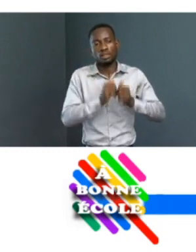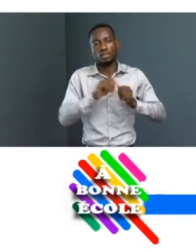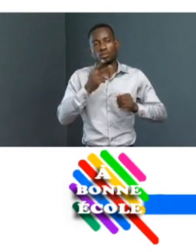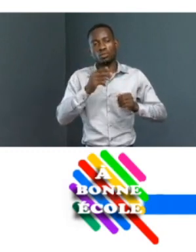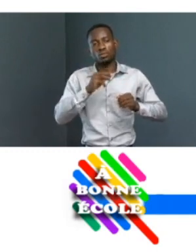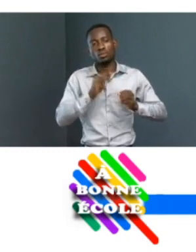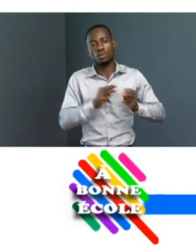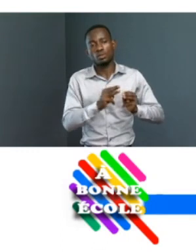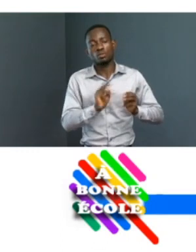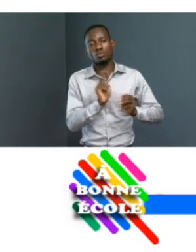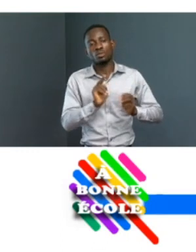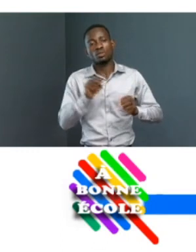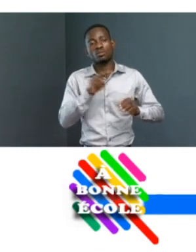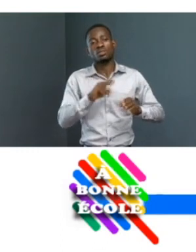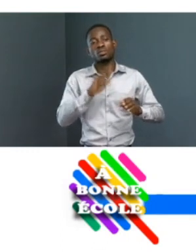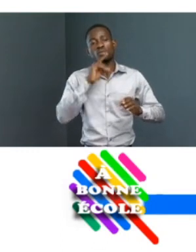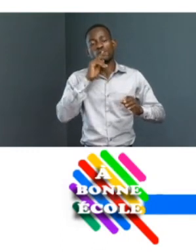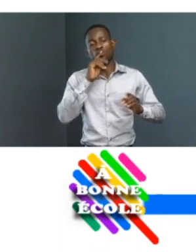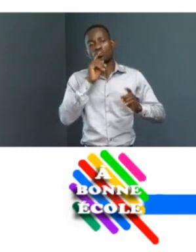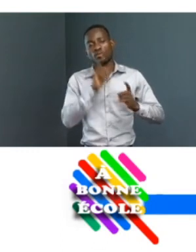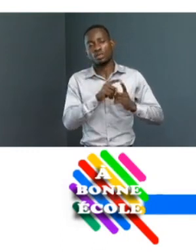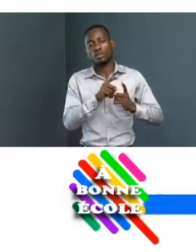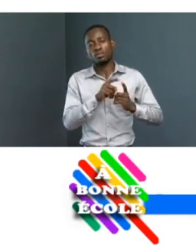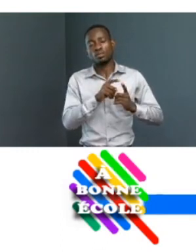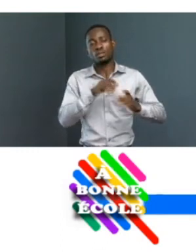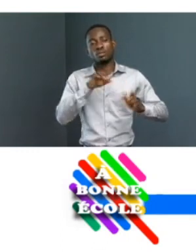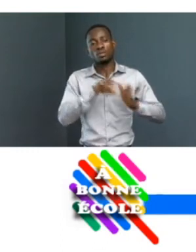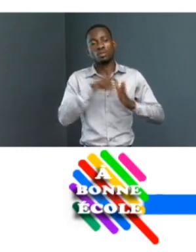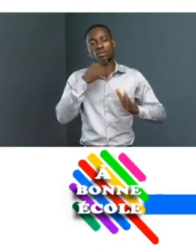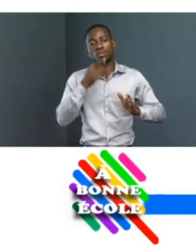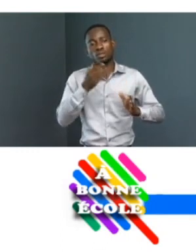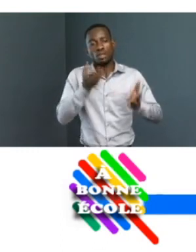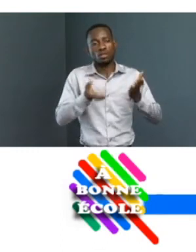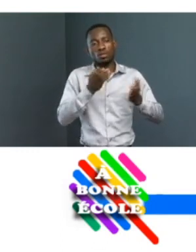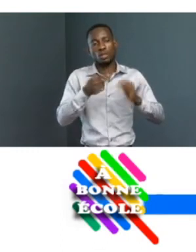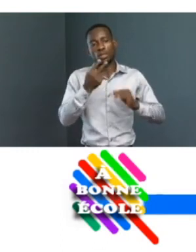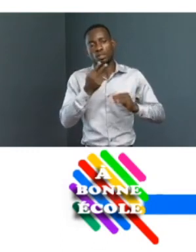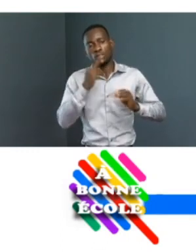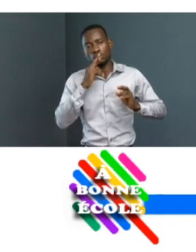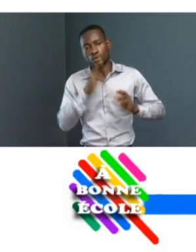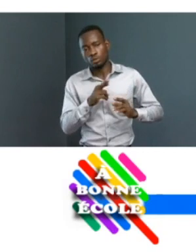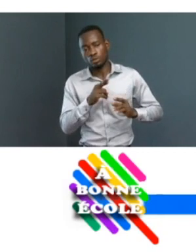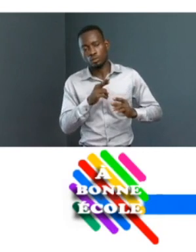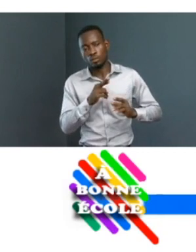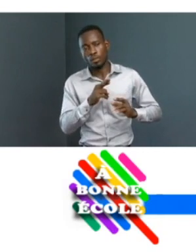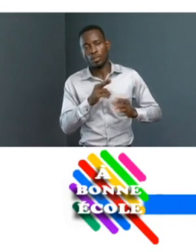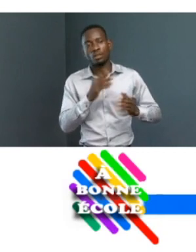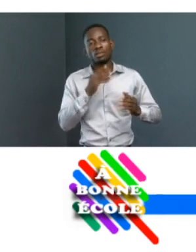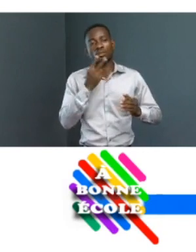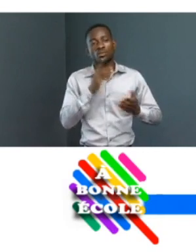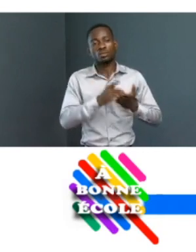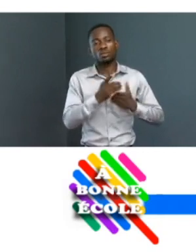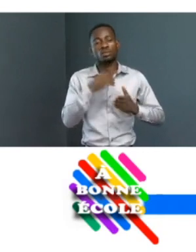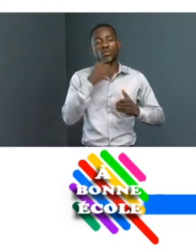utilisées vous semble être plus fiable? Dans ce cas, nous allons dire que, en comparant les deux résultats, les deux dépenses, nous allons dire